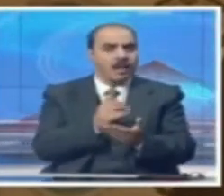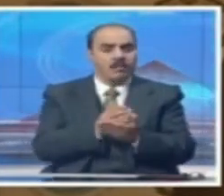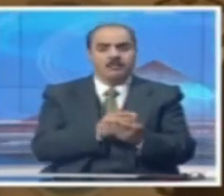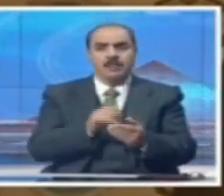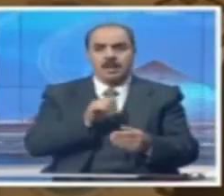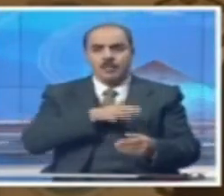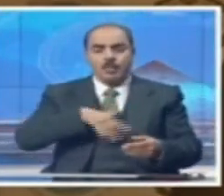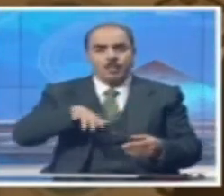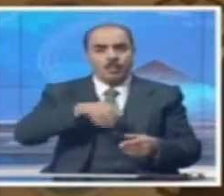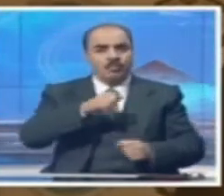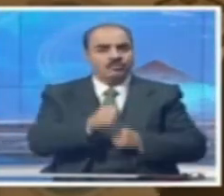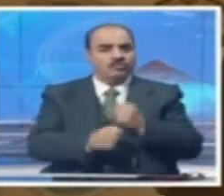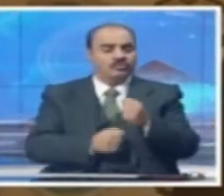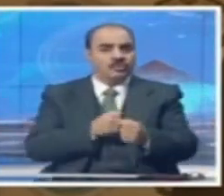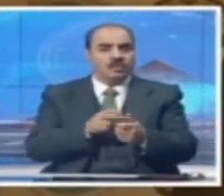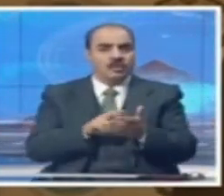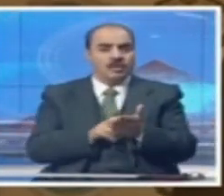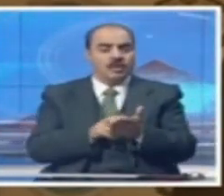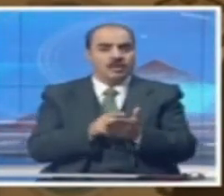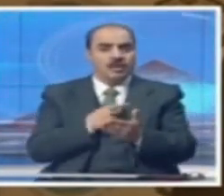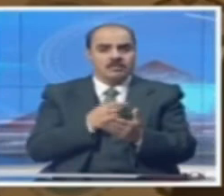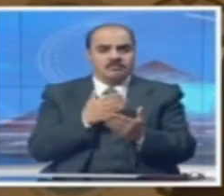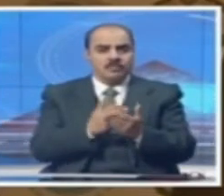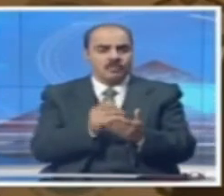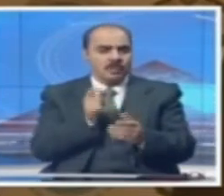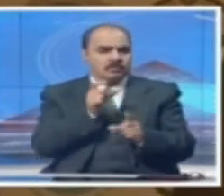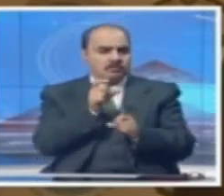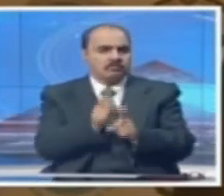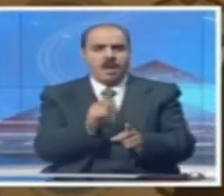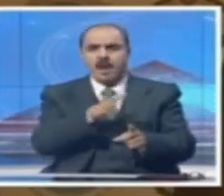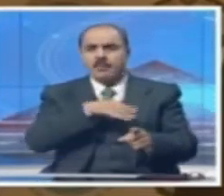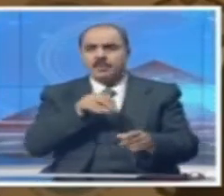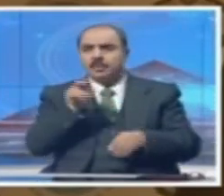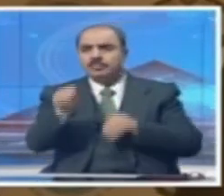البرلمان العربي ويؤكد على دعمه للقضايا العربية من خلال